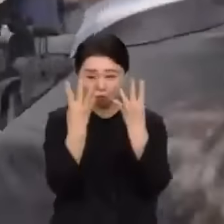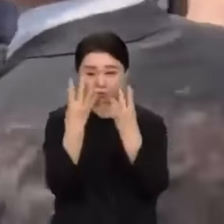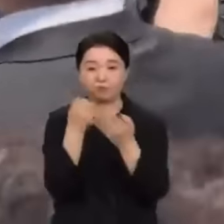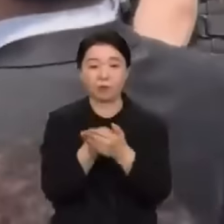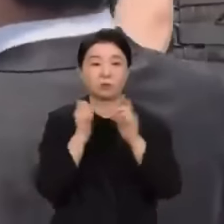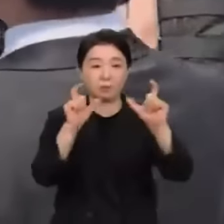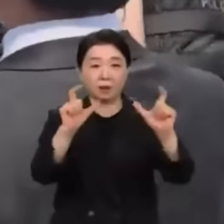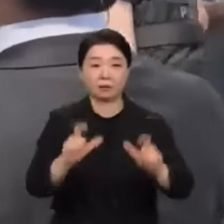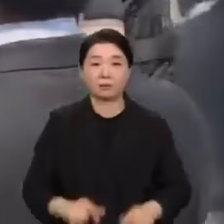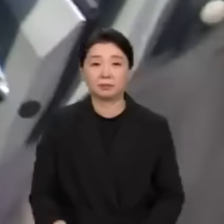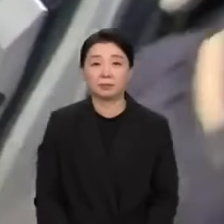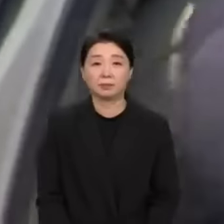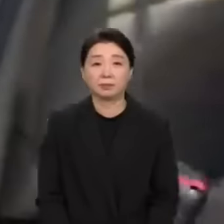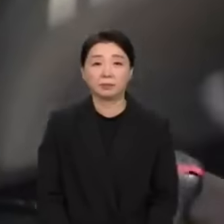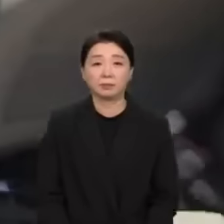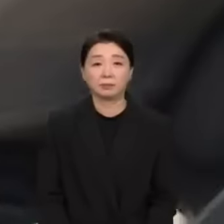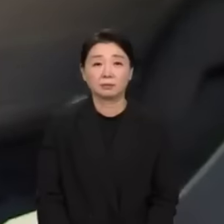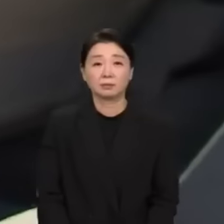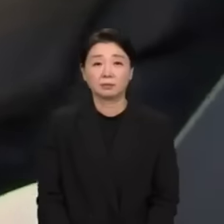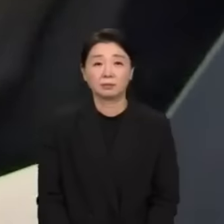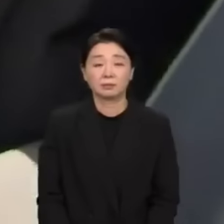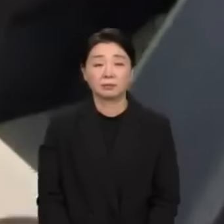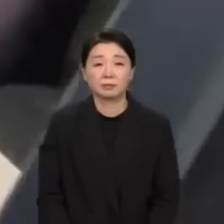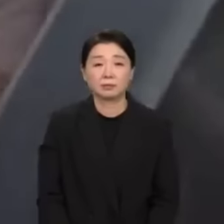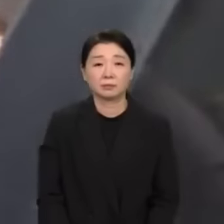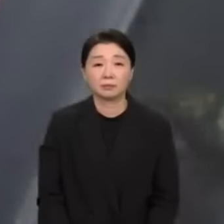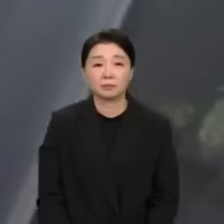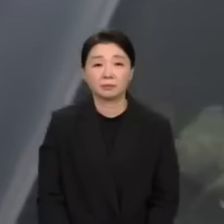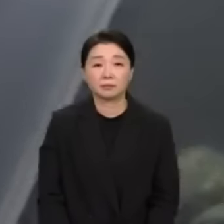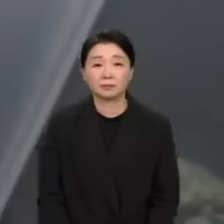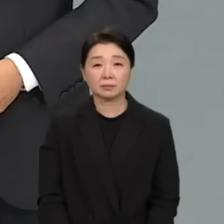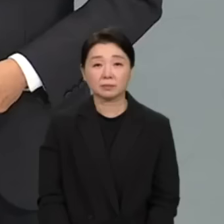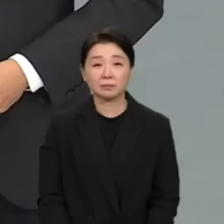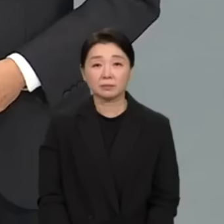결정했습니다. JTBC 조승현입니다.